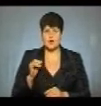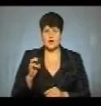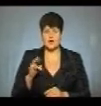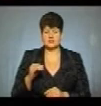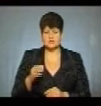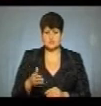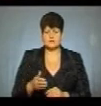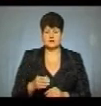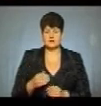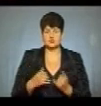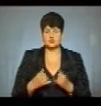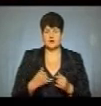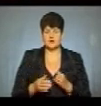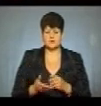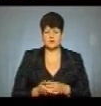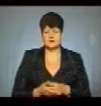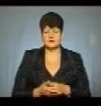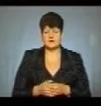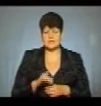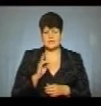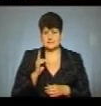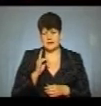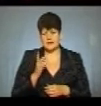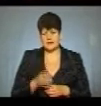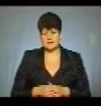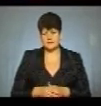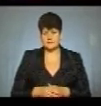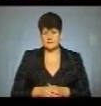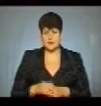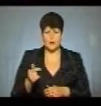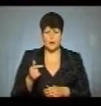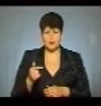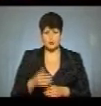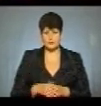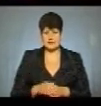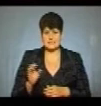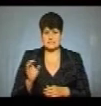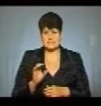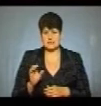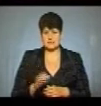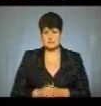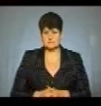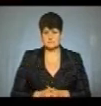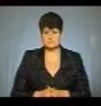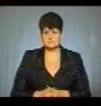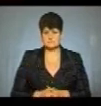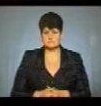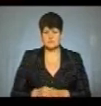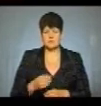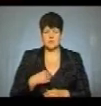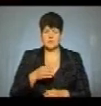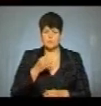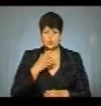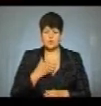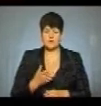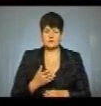оранжевий, жовтий, зелений, голубий, синій. Мені